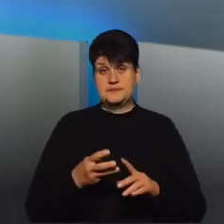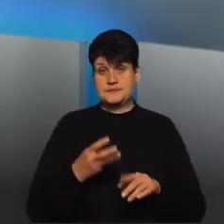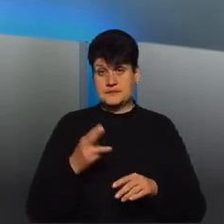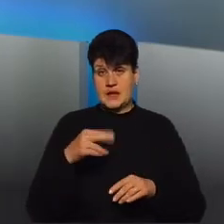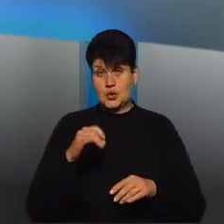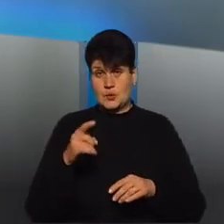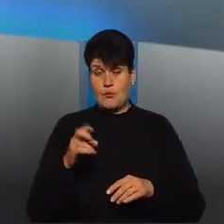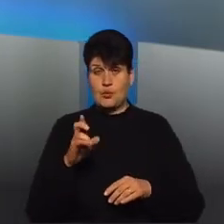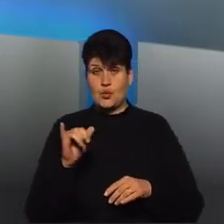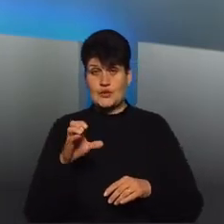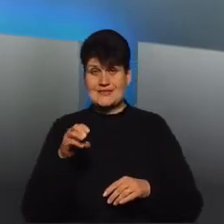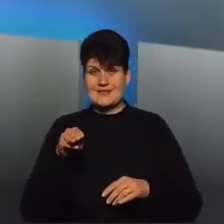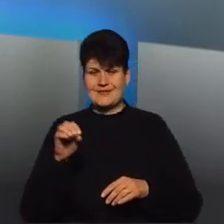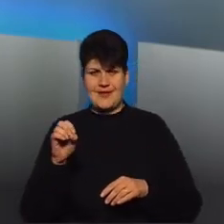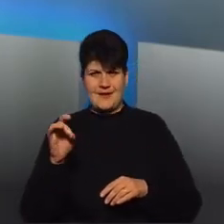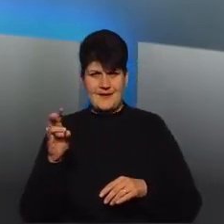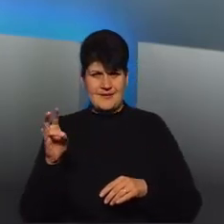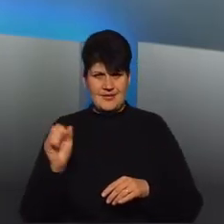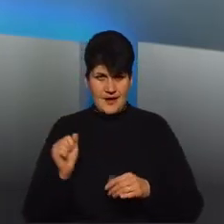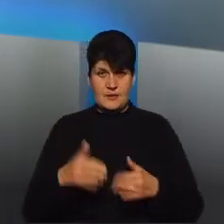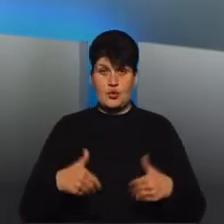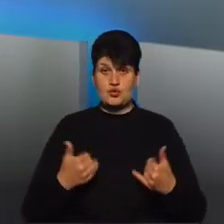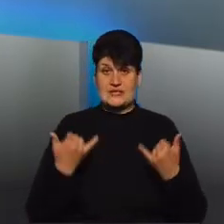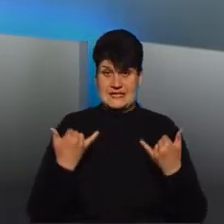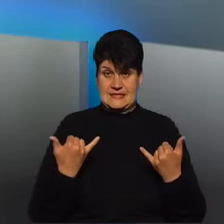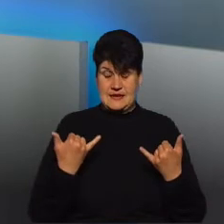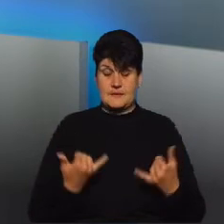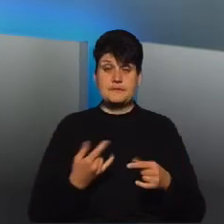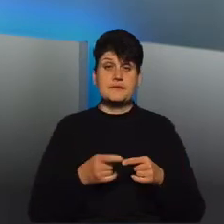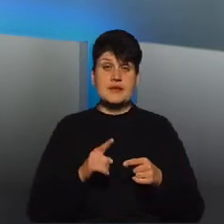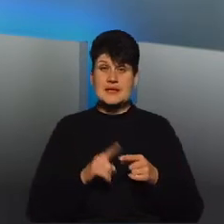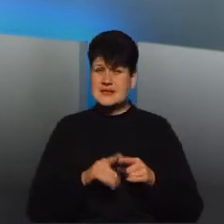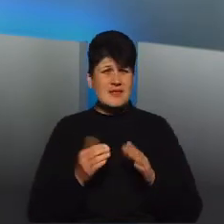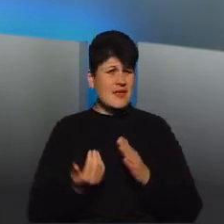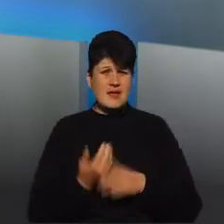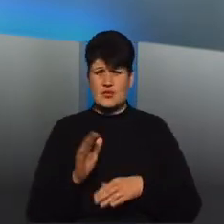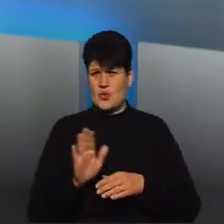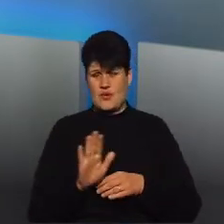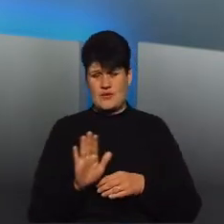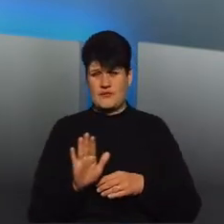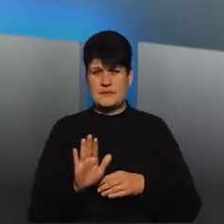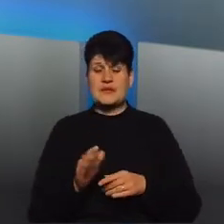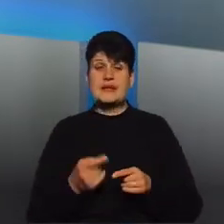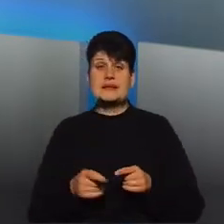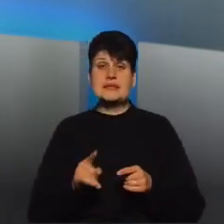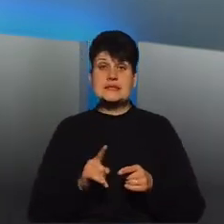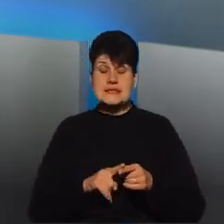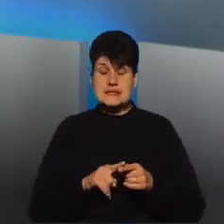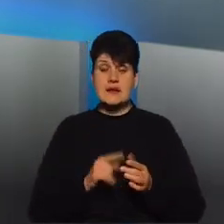так як вона пропонується зараз, це, в принципі, не щось нове, бо це діє в